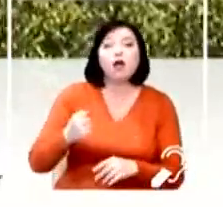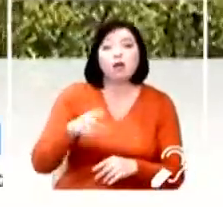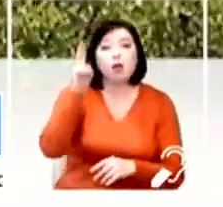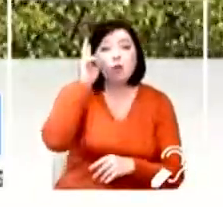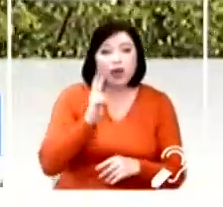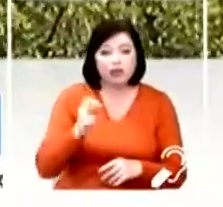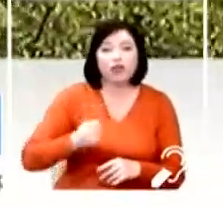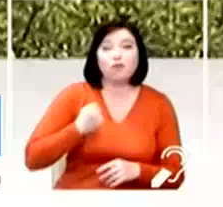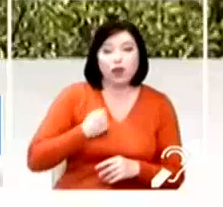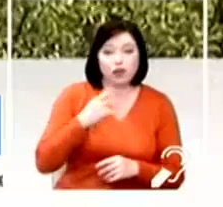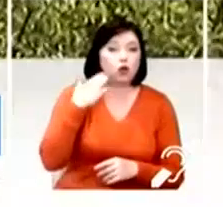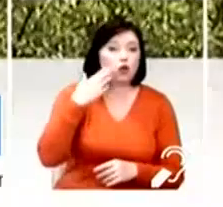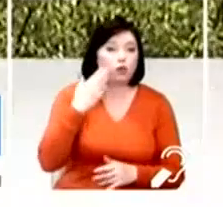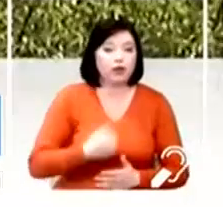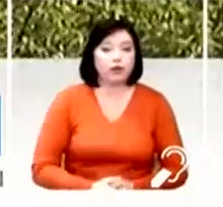Române.